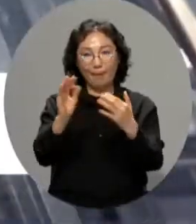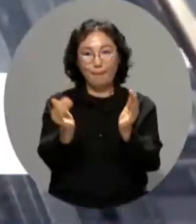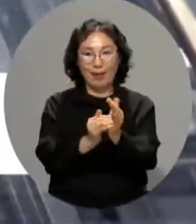쓰였습니다